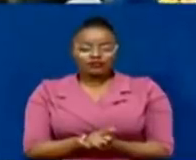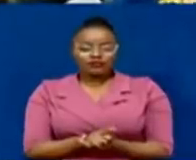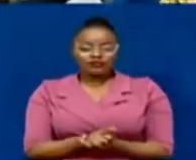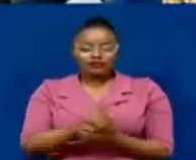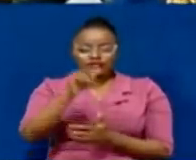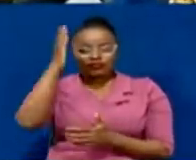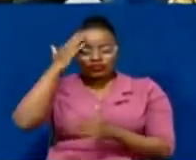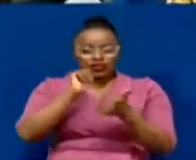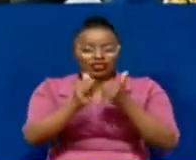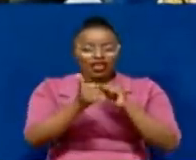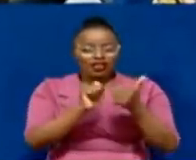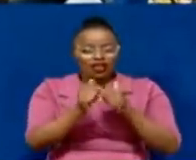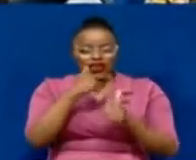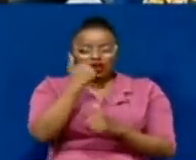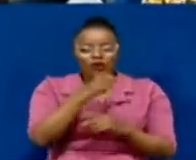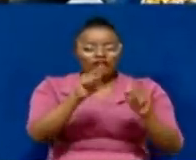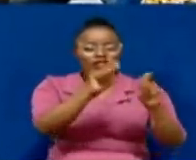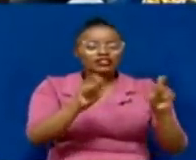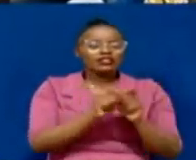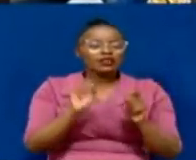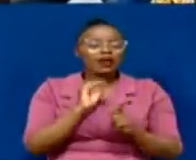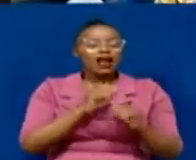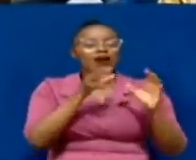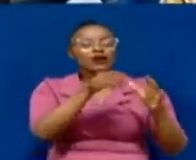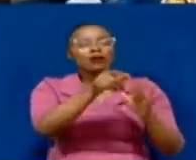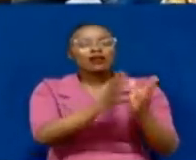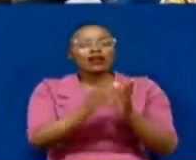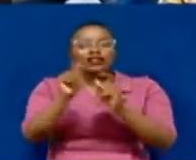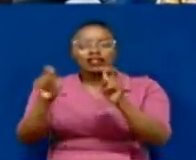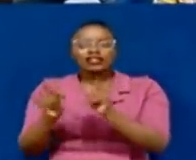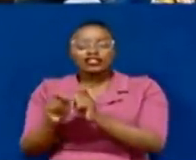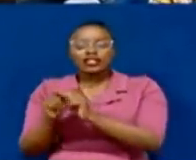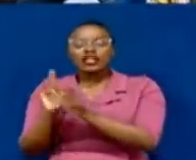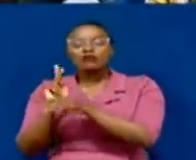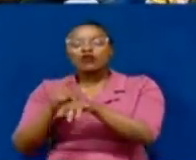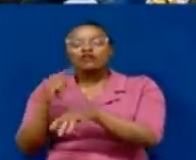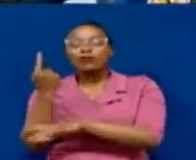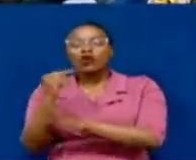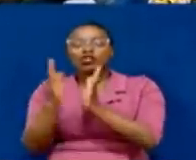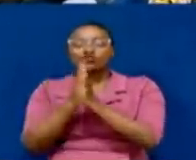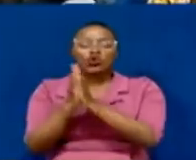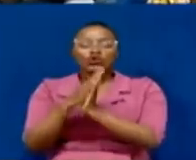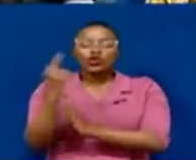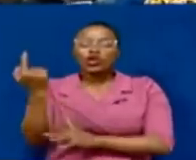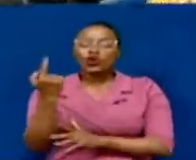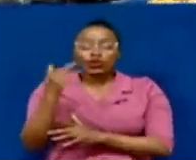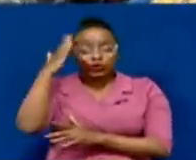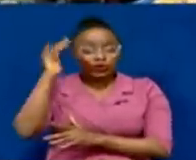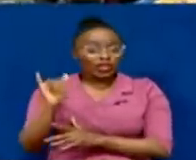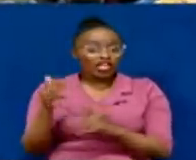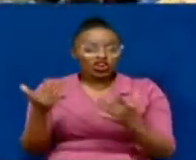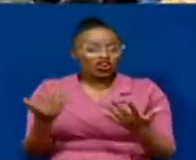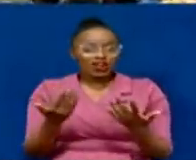mnajua hii mashindano ni kati ya timu yetu hii na timu kitendawili? Si mnajua hivyo?